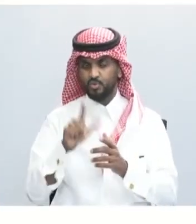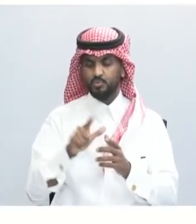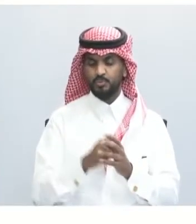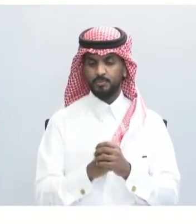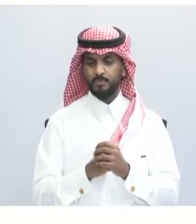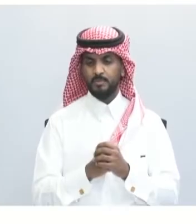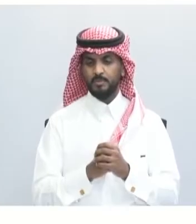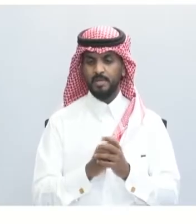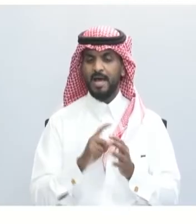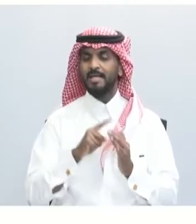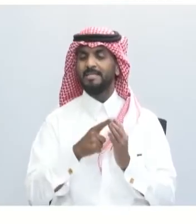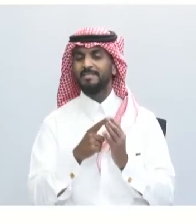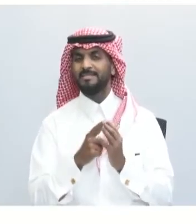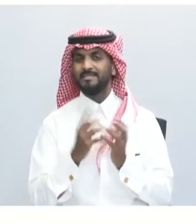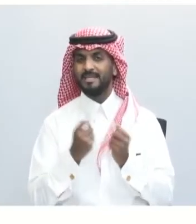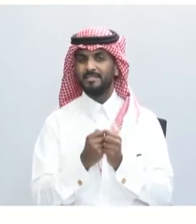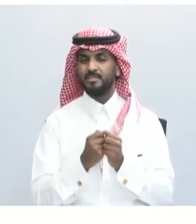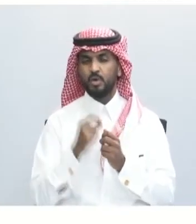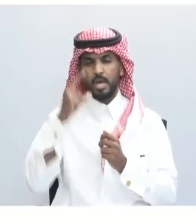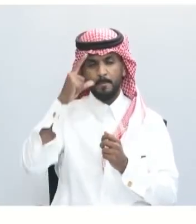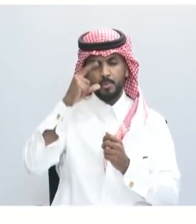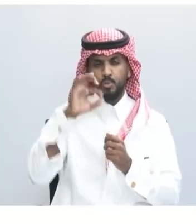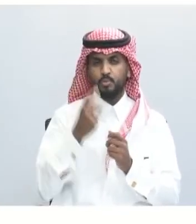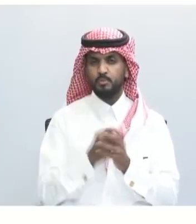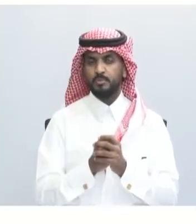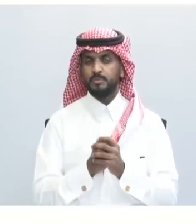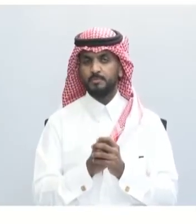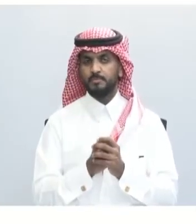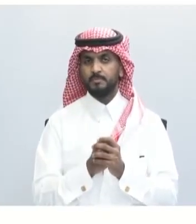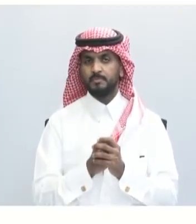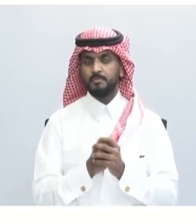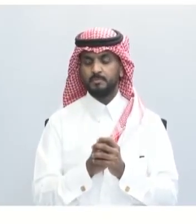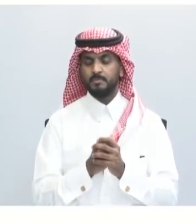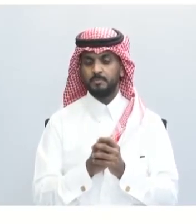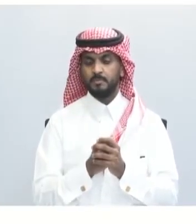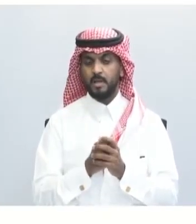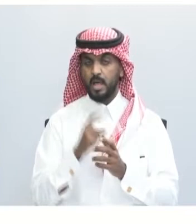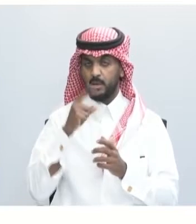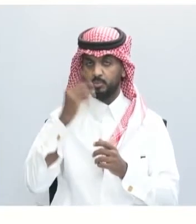عدد الساعات التي استغرقتها في النوم هل هي مناسبه يا ترى